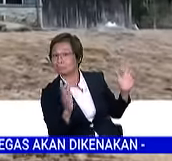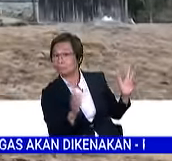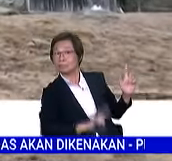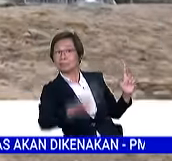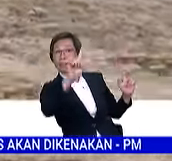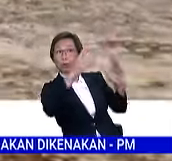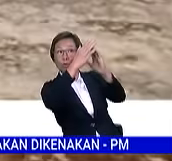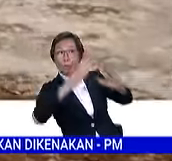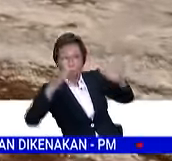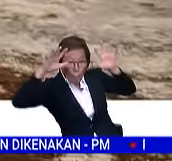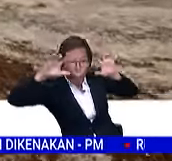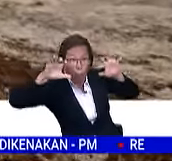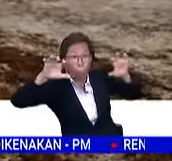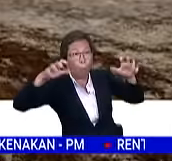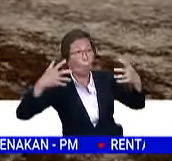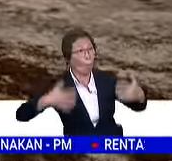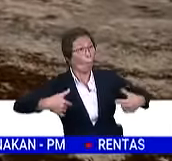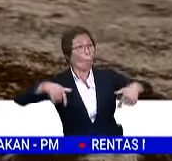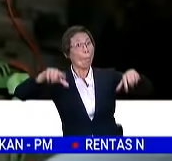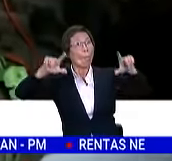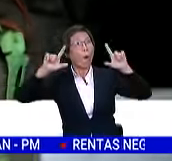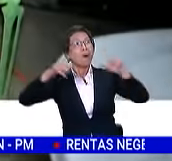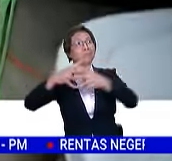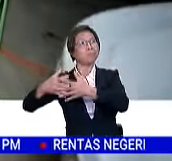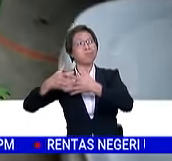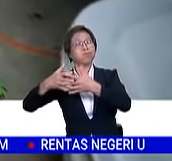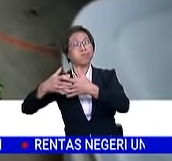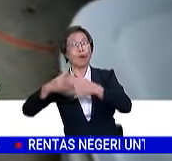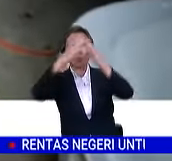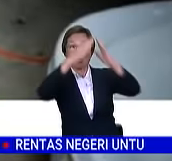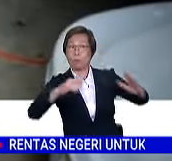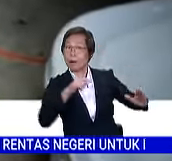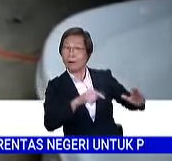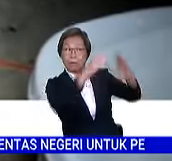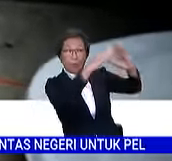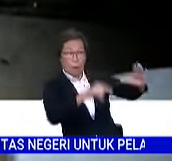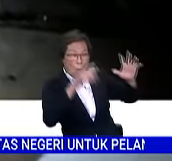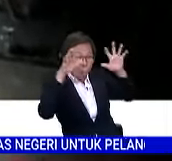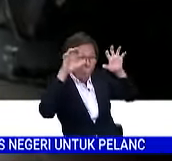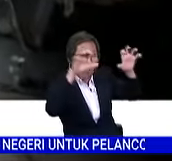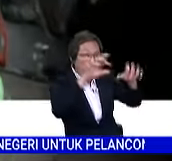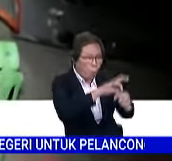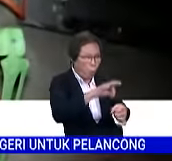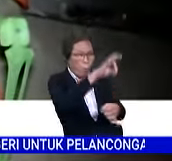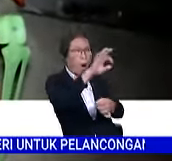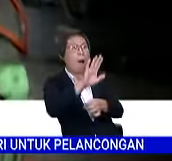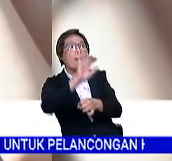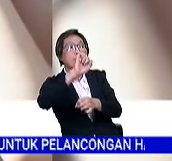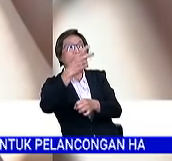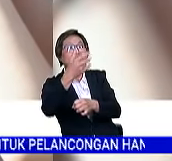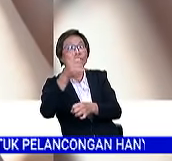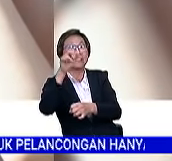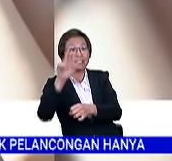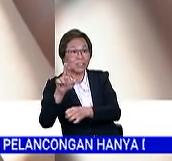salah sebuah rumah berhantu paling terkenal di Amerika Syarikat. Rumah ini dikatakan dihantui roh Bathsheba Sherman